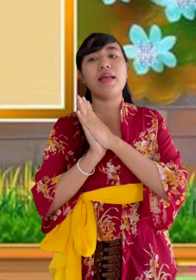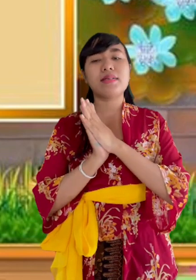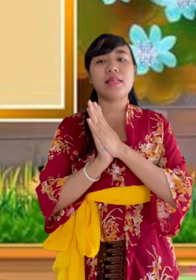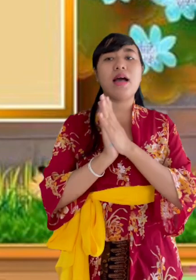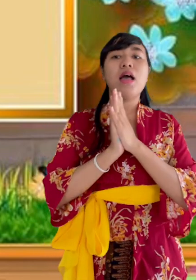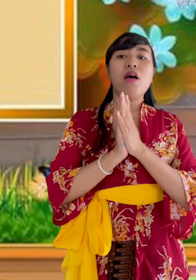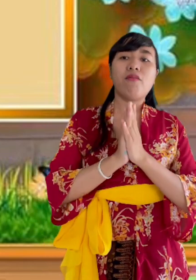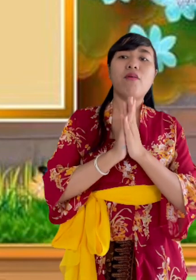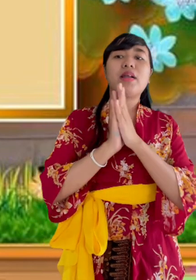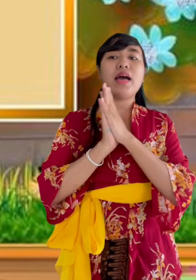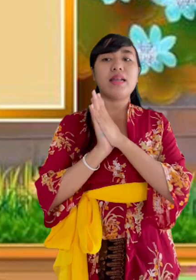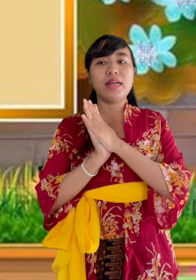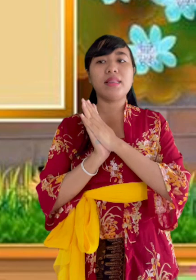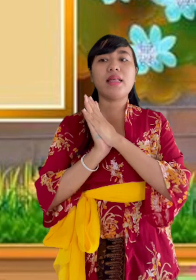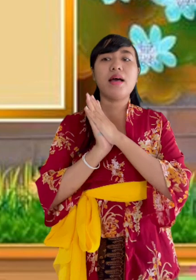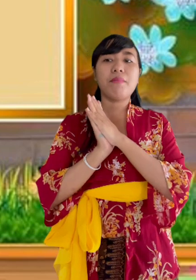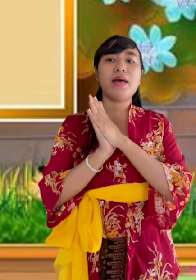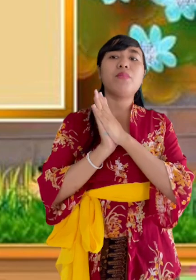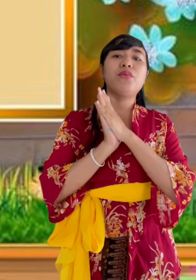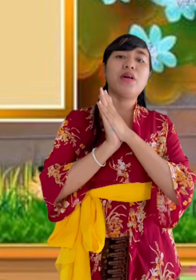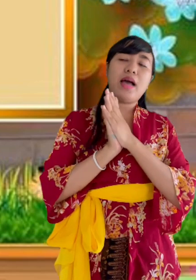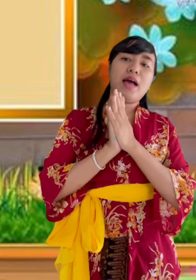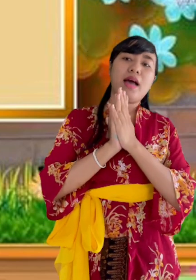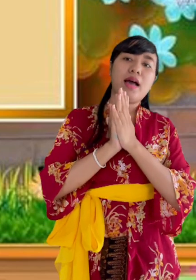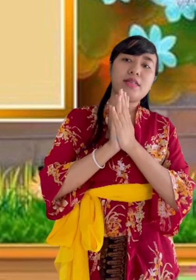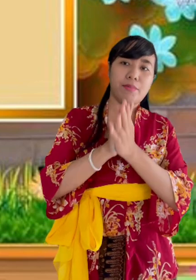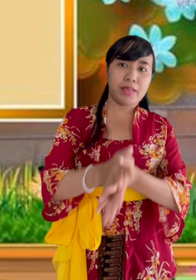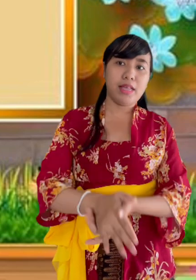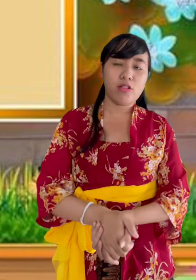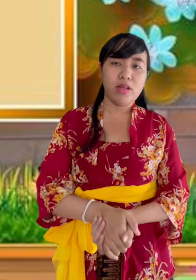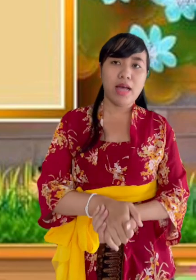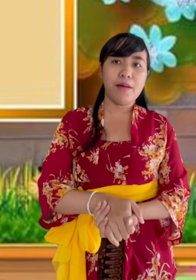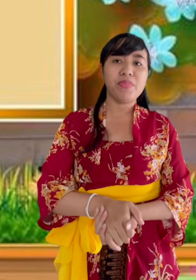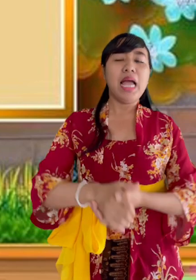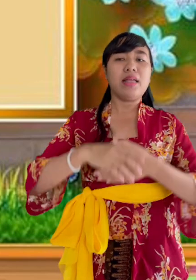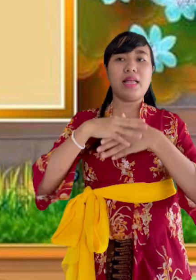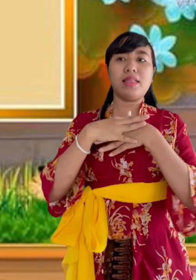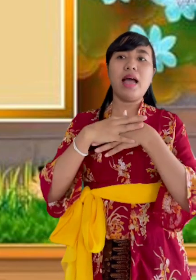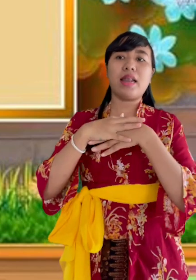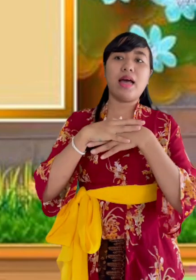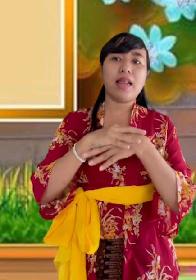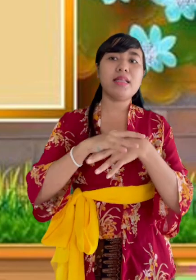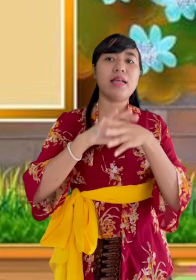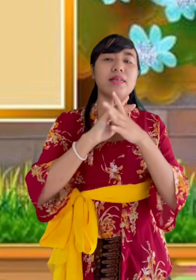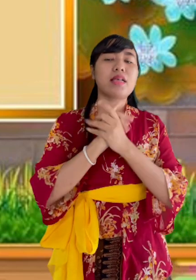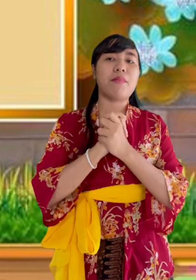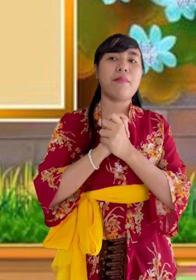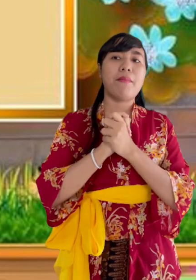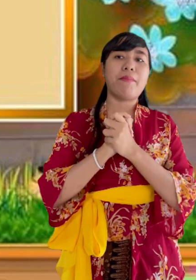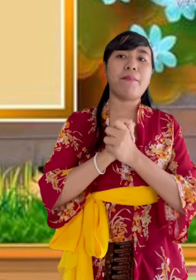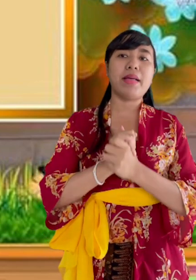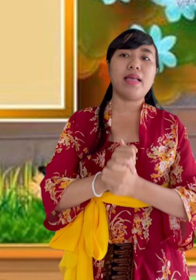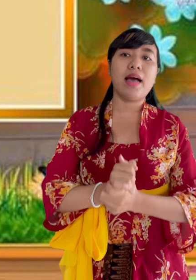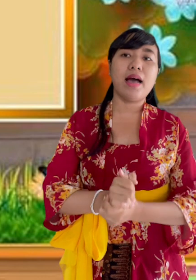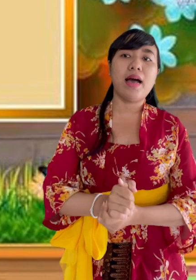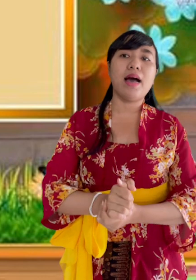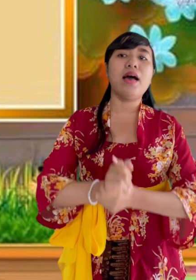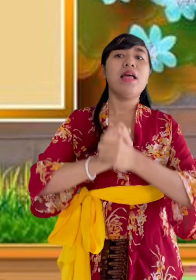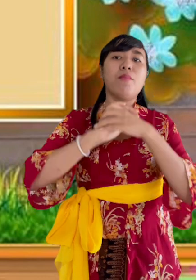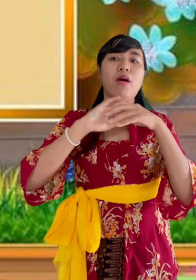adalah desa, flower garden taman bunga. Seperti itu ya. Nanti anak-anak nyanyi sama mama